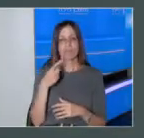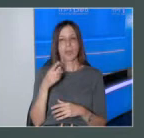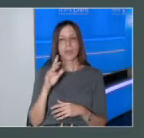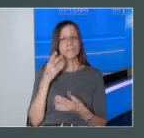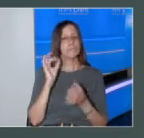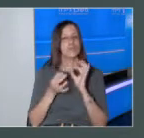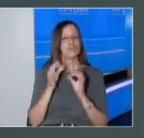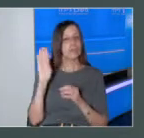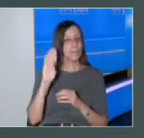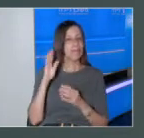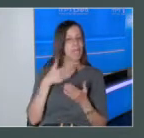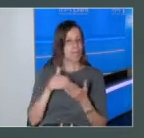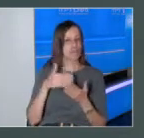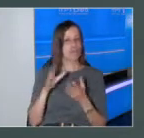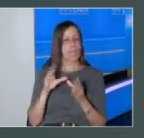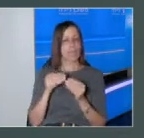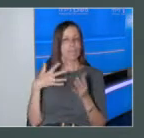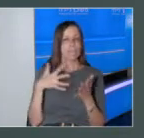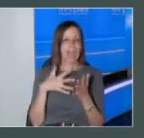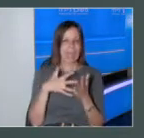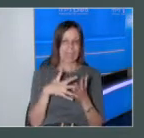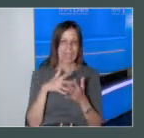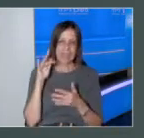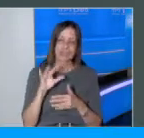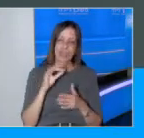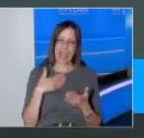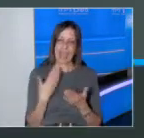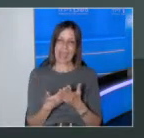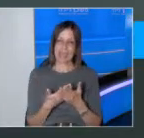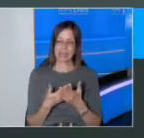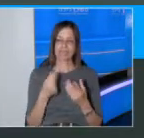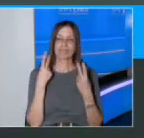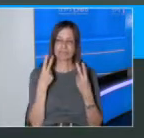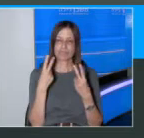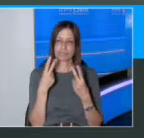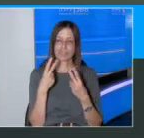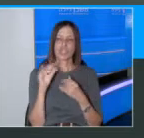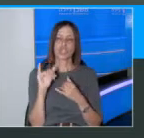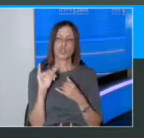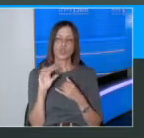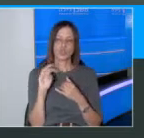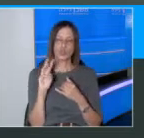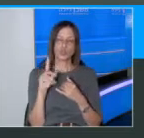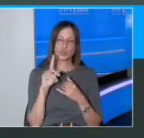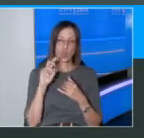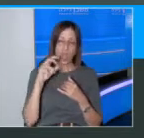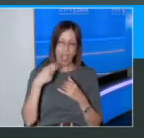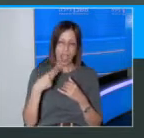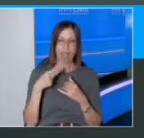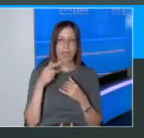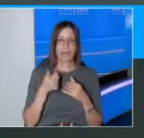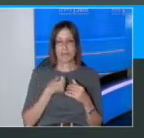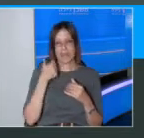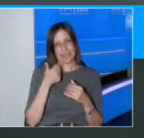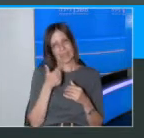נתניהו. הוא המשיך הבוקר עם החקירה הנגדית של יד המפתח אילן ישועה, מנכ"ל אתר וואלה לשעבר, בנושא